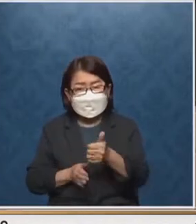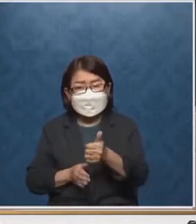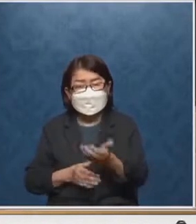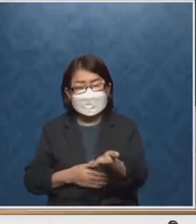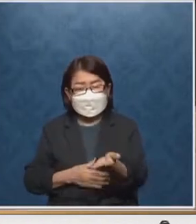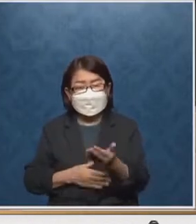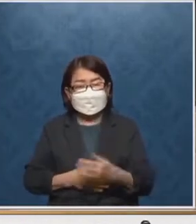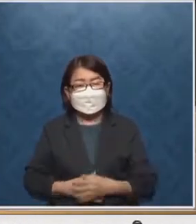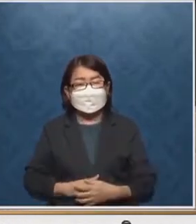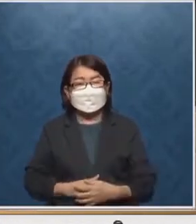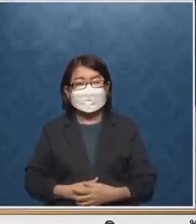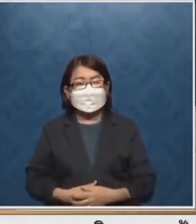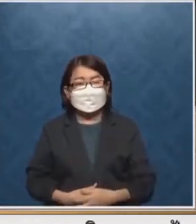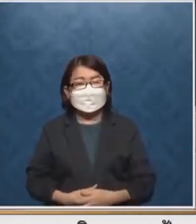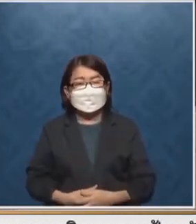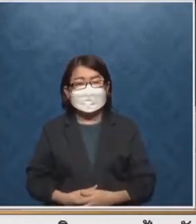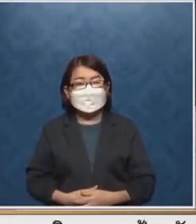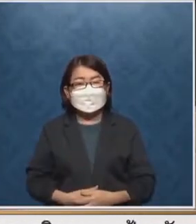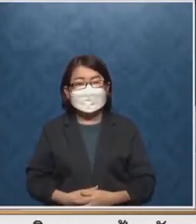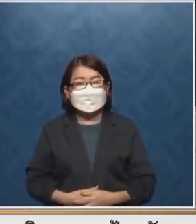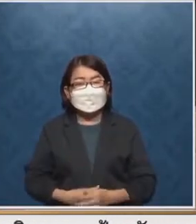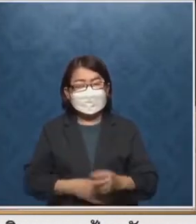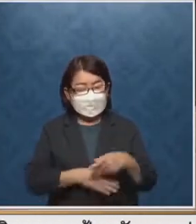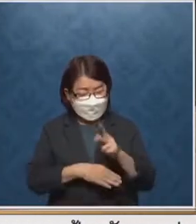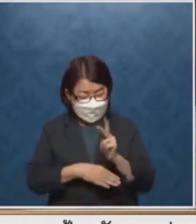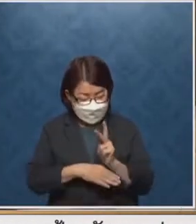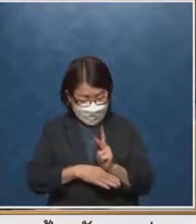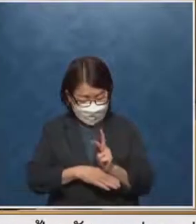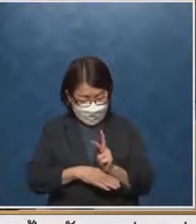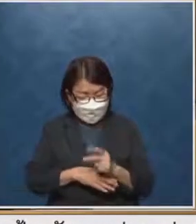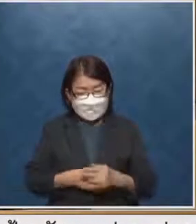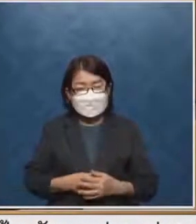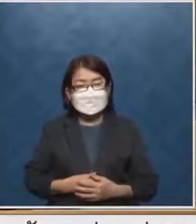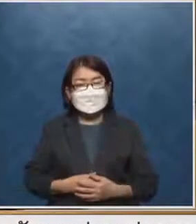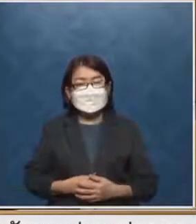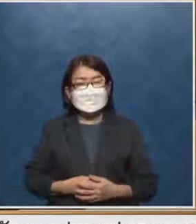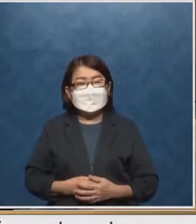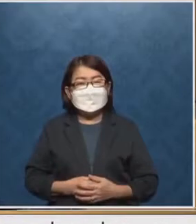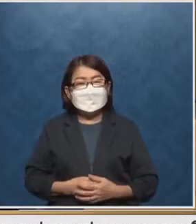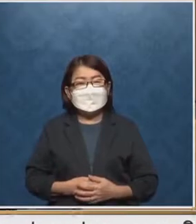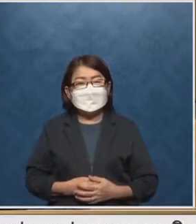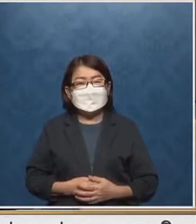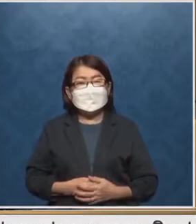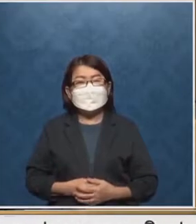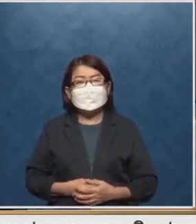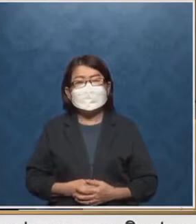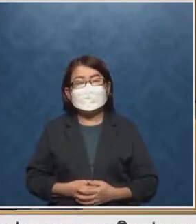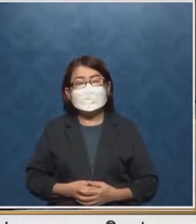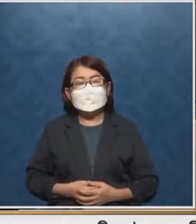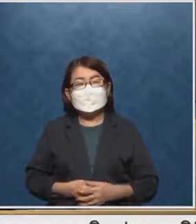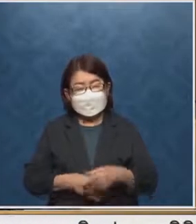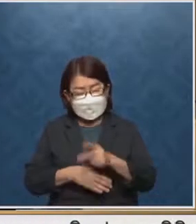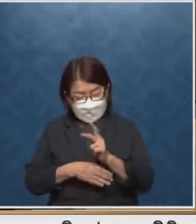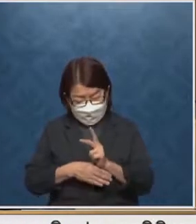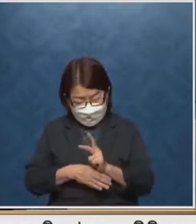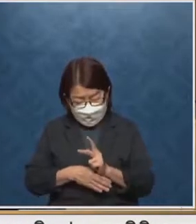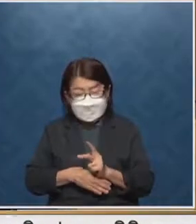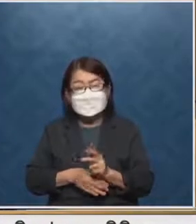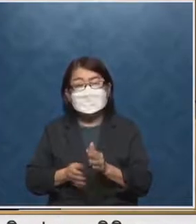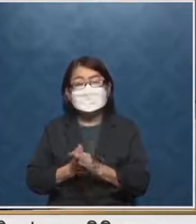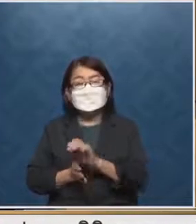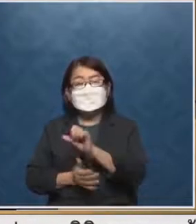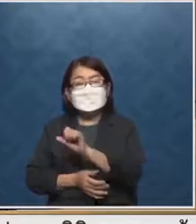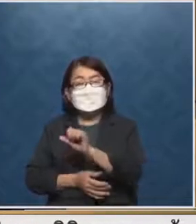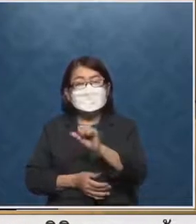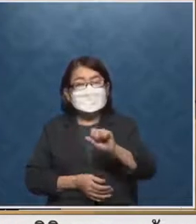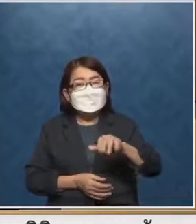เชิญนะครับ ครับเรียนท่านประธานสภาผู้แทนราษฎรท่านสมาชิกผู้ทรงเกียรติ